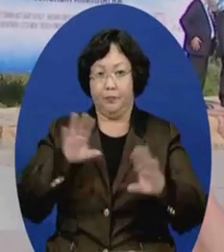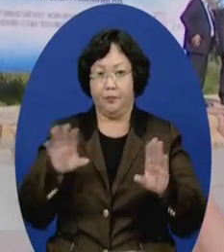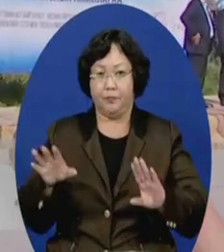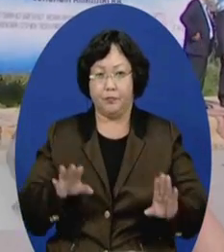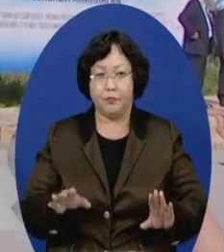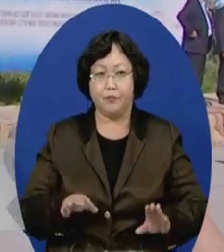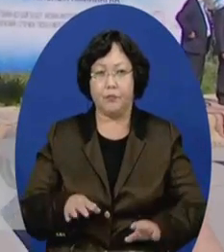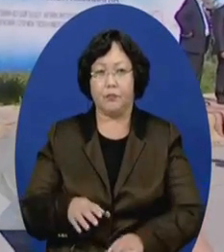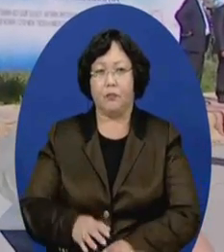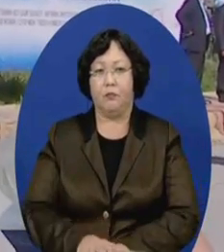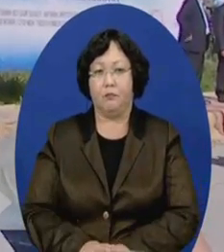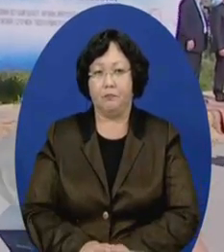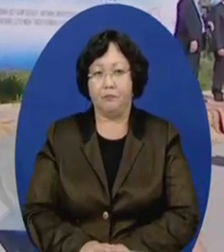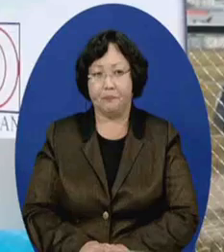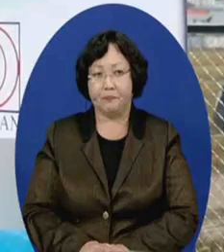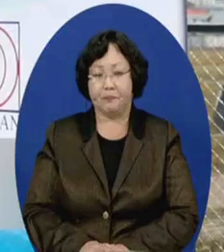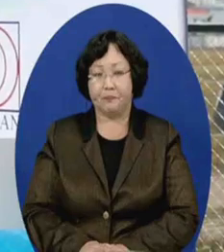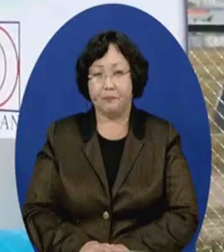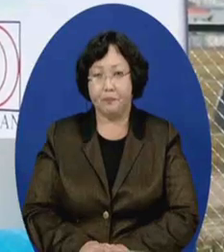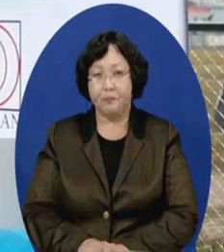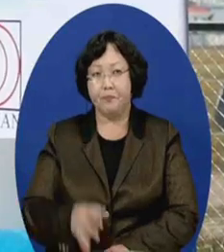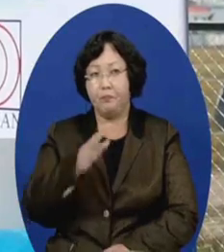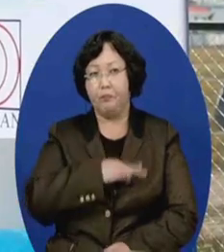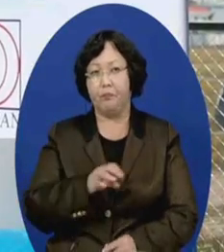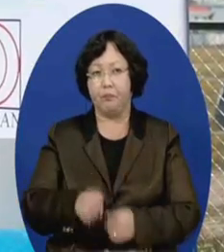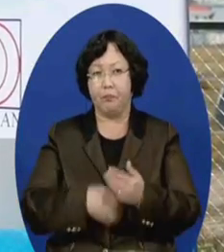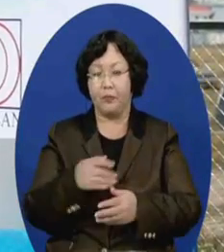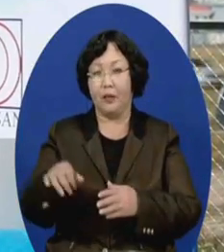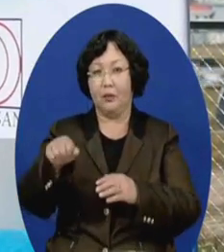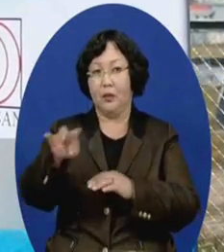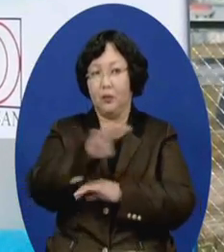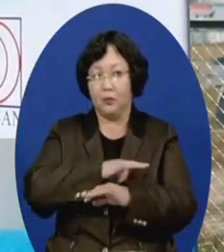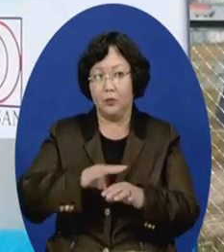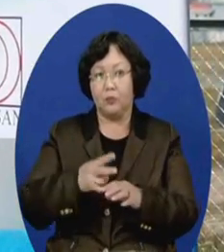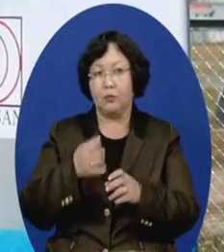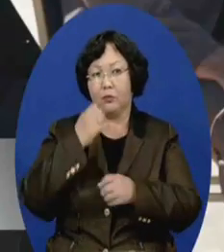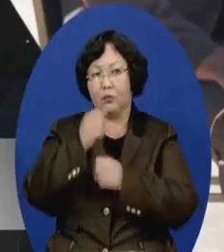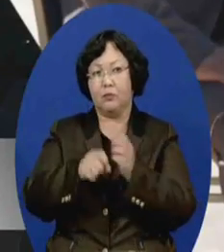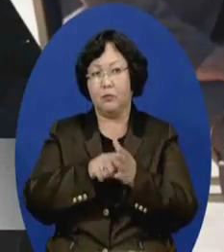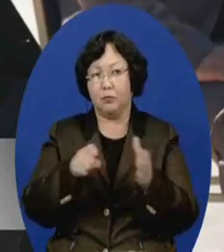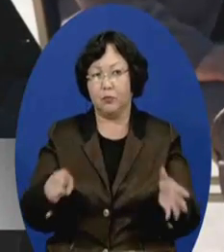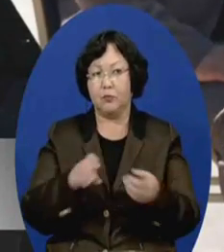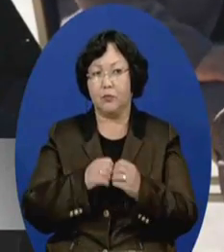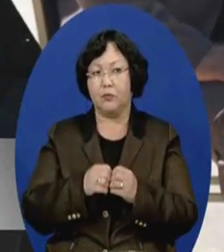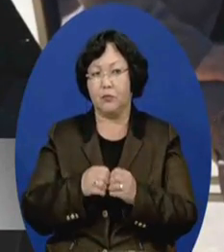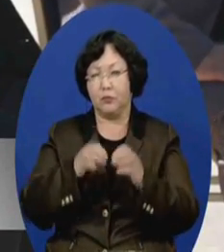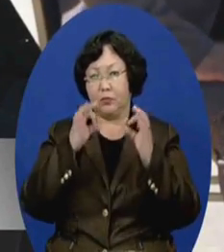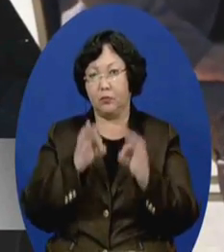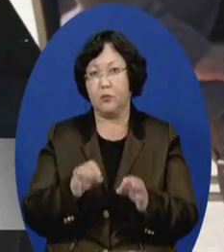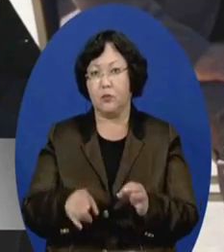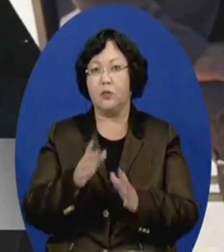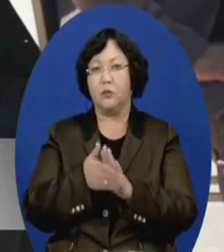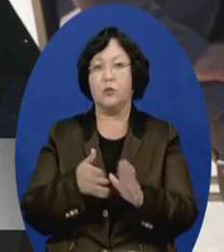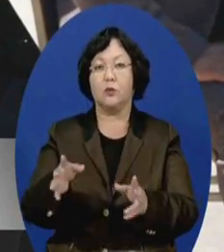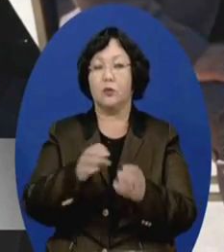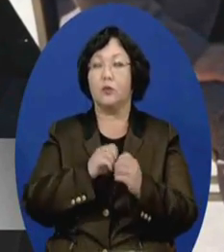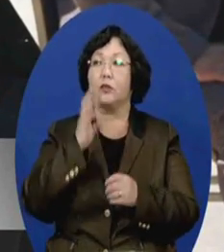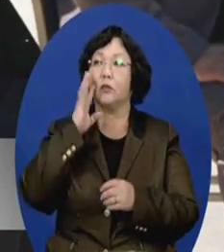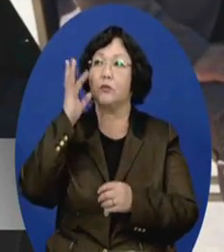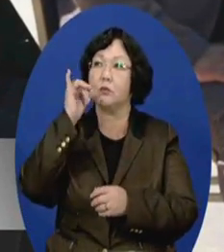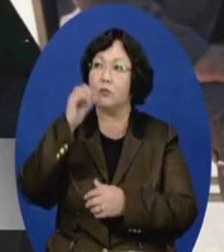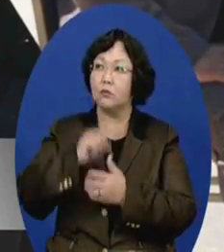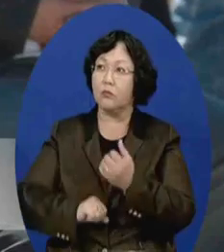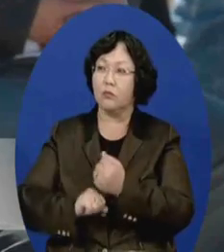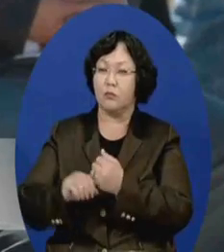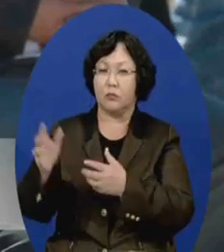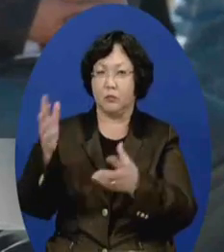байгууламжууд шинжлэгдэж ашиглалтанд орж байгаа юм аа. Аймаг орон нутгад олон жил шийдэгдэж чадалгүй гацсан цэвэрлэх байгууламжуудыг шинжлэх ажил ийхүү гадны дэмжлэг